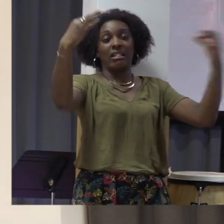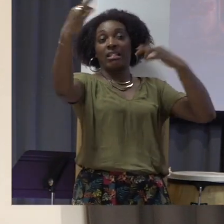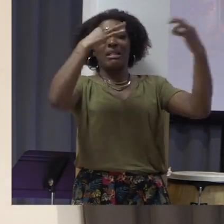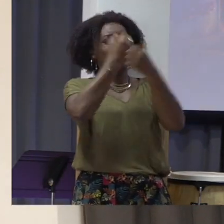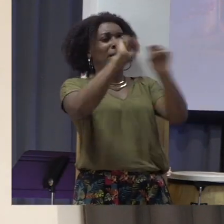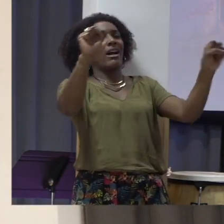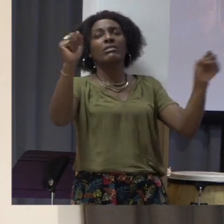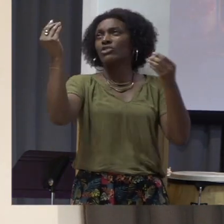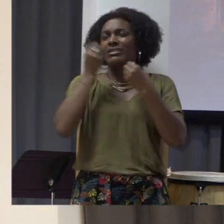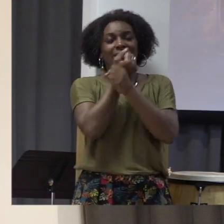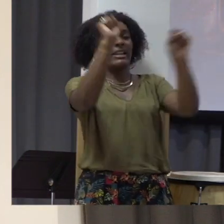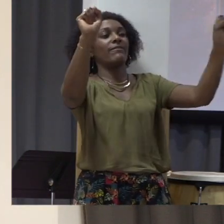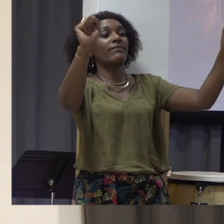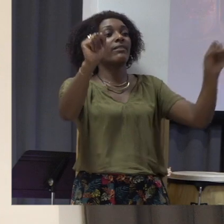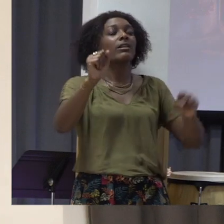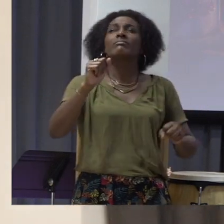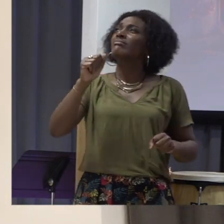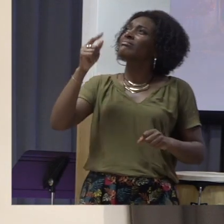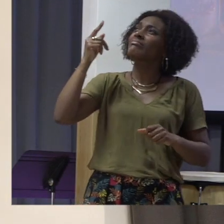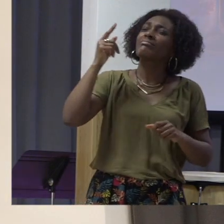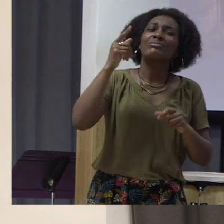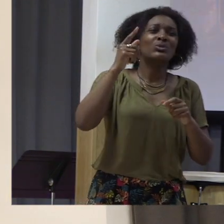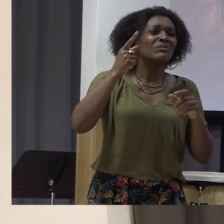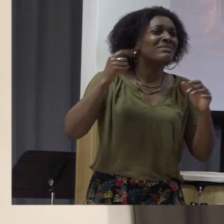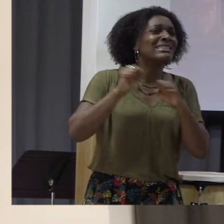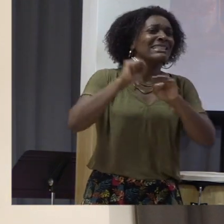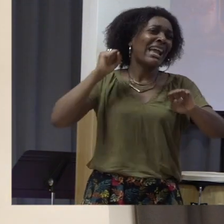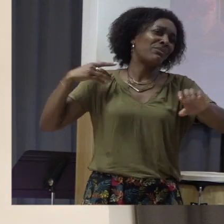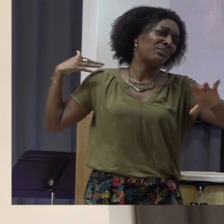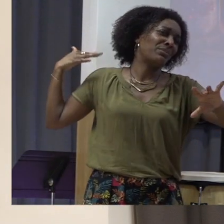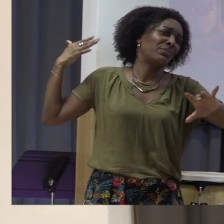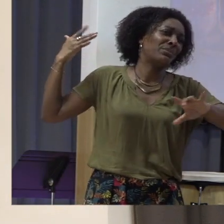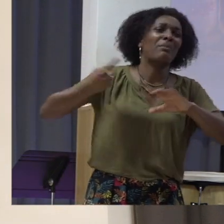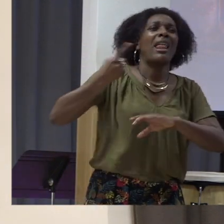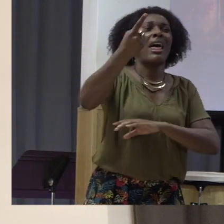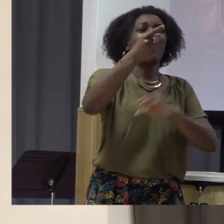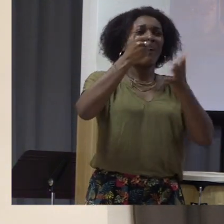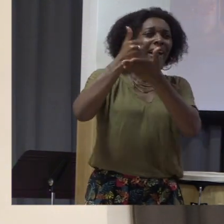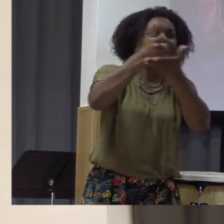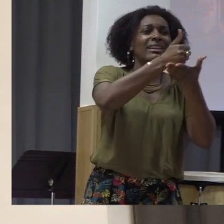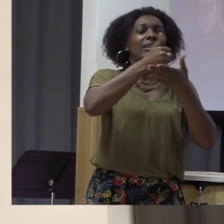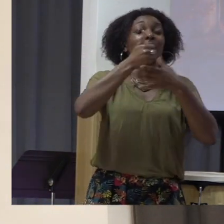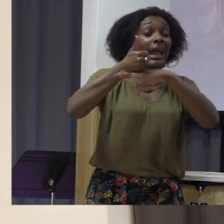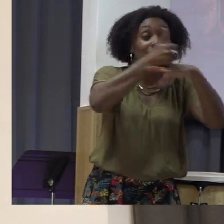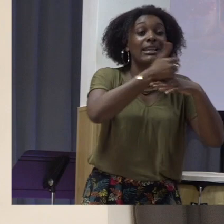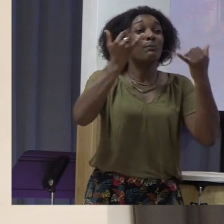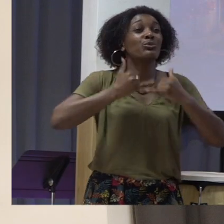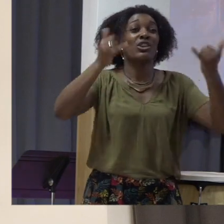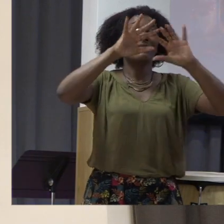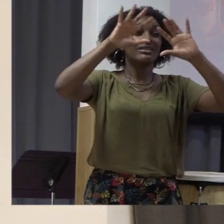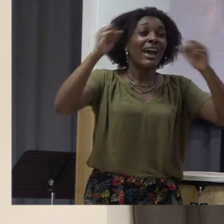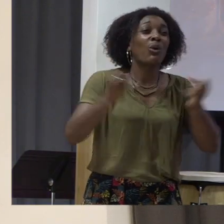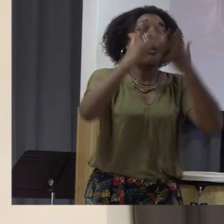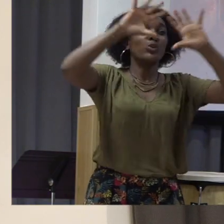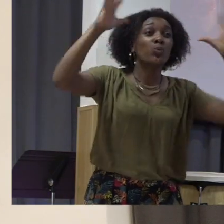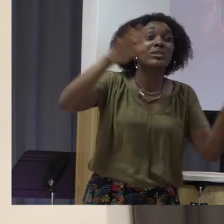délivre-nous du mal, car c'est à toi qu'appartiennent dans tous les siècles le règne, la puissance et la